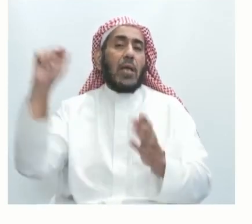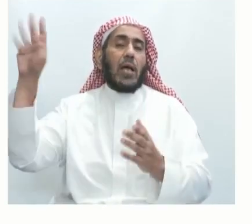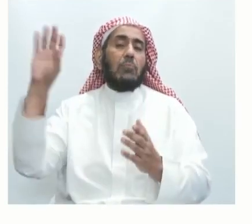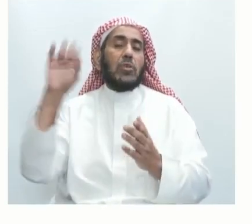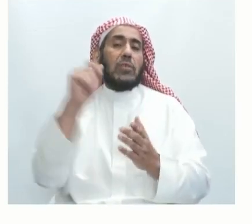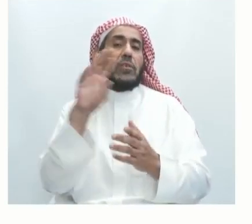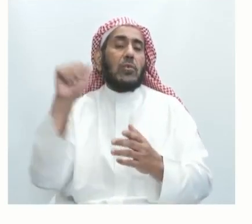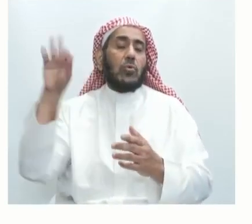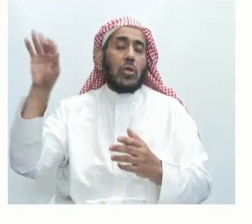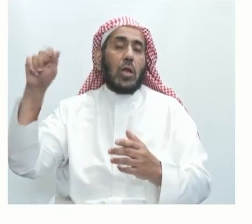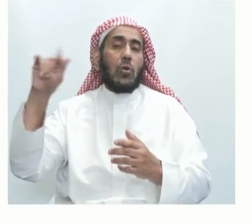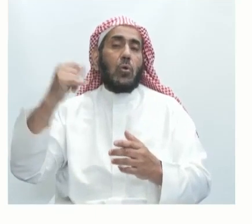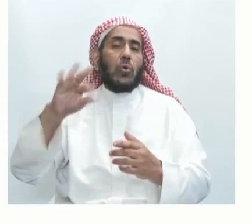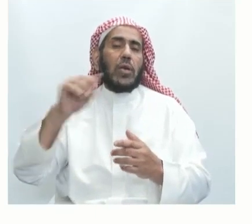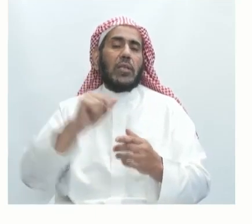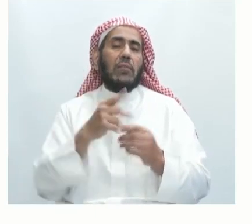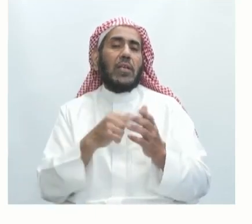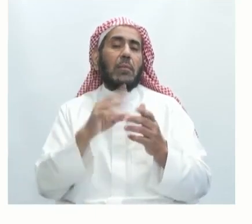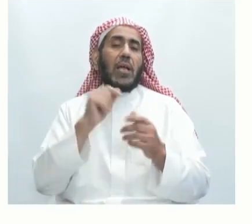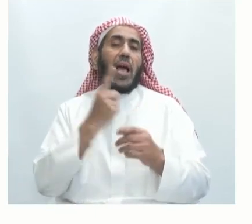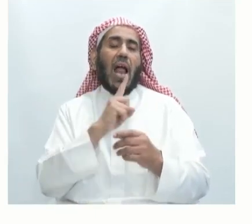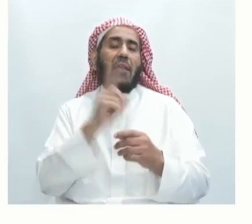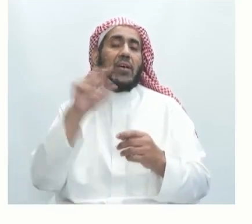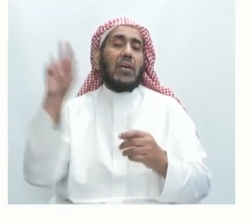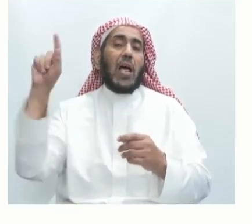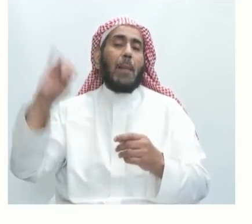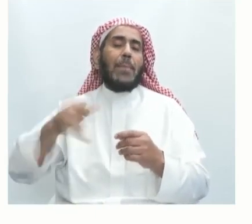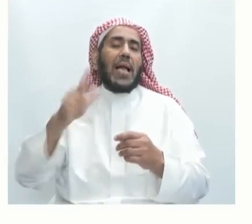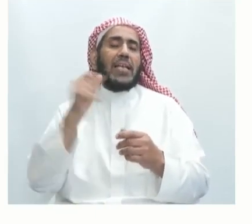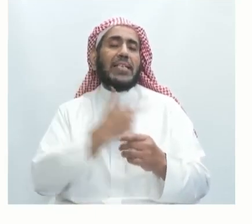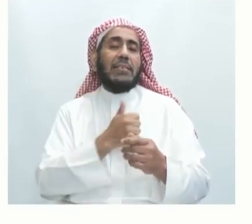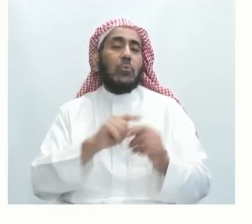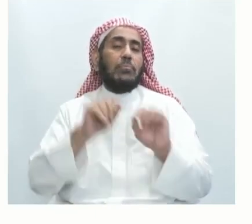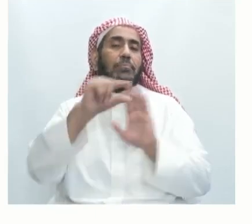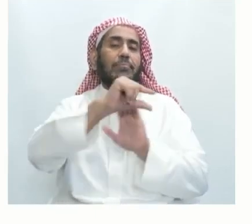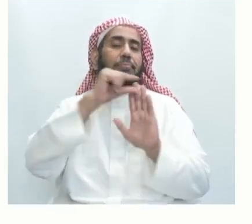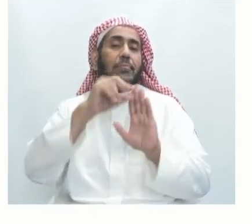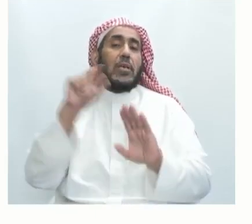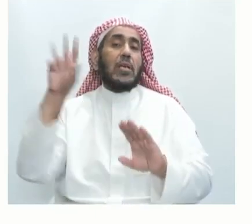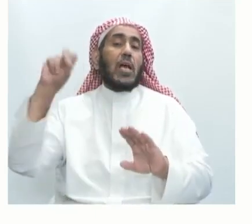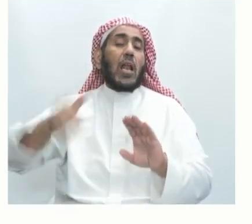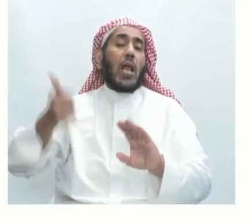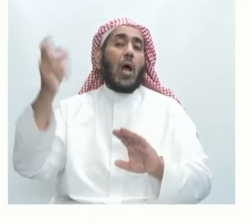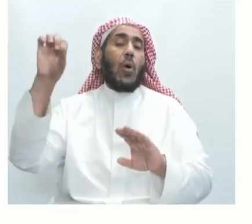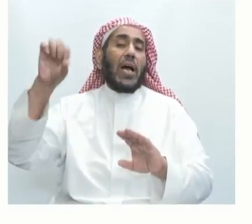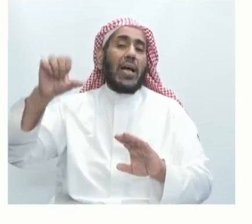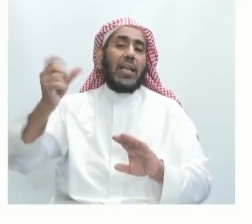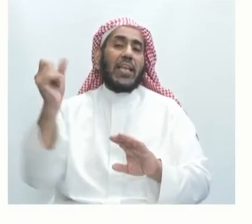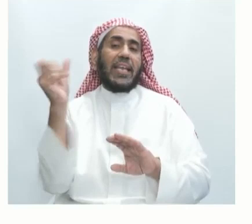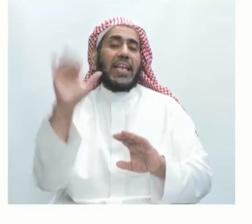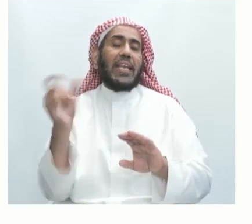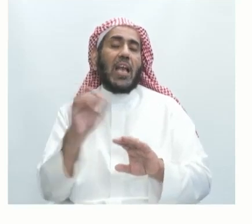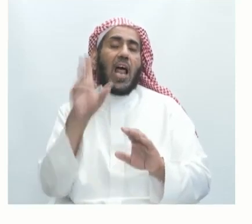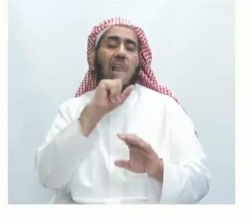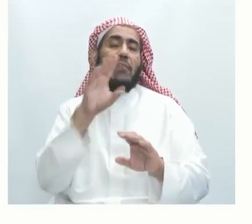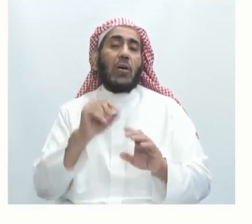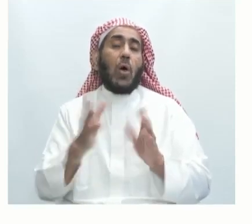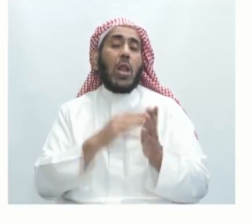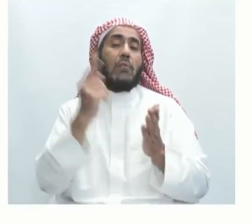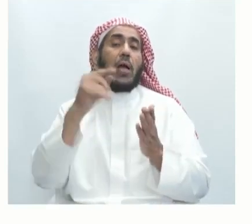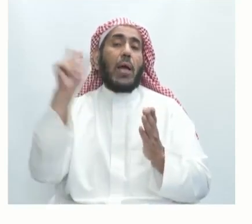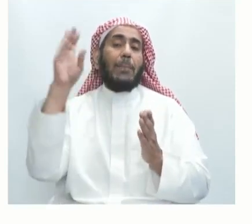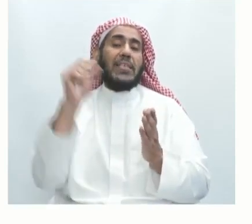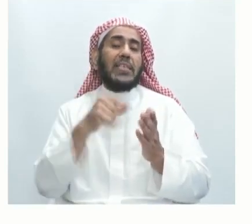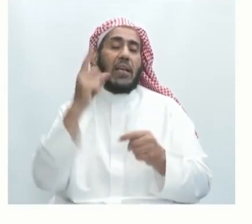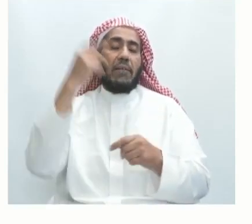الف بن جزيل الغرناطي كتابا في الفقه المالكي سماه ماذا سماه القوانين الفقهيه والف بن سينا